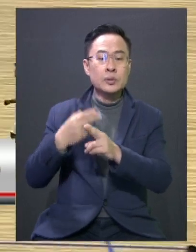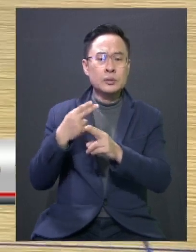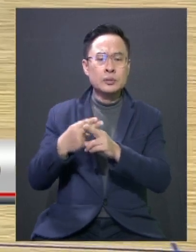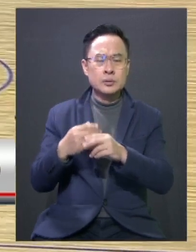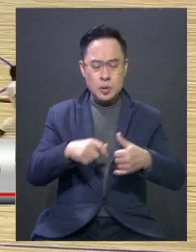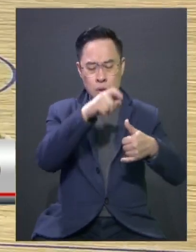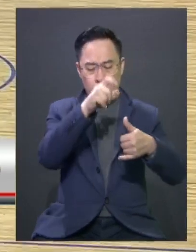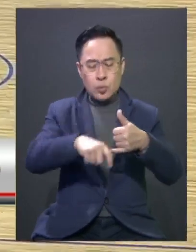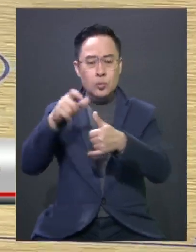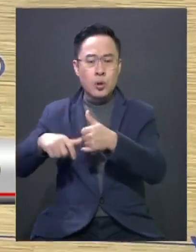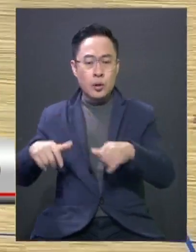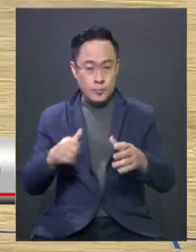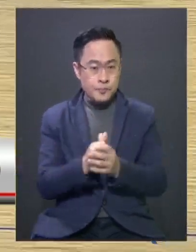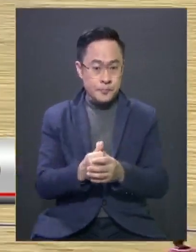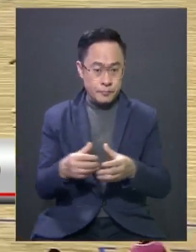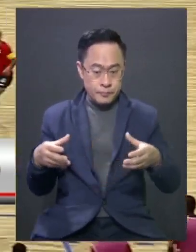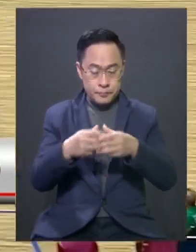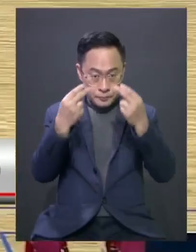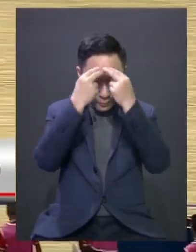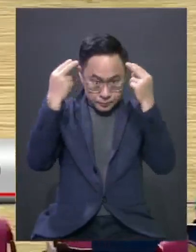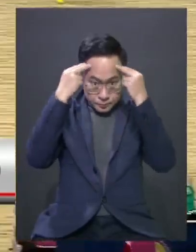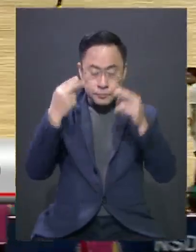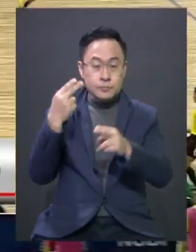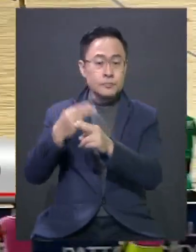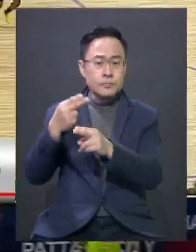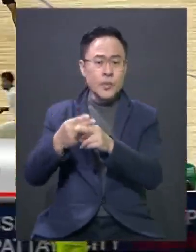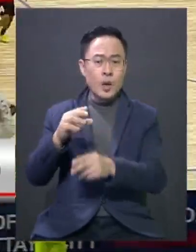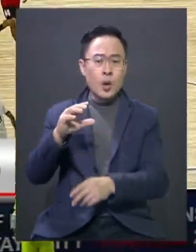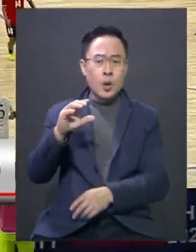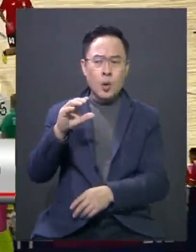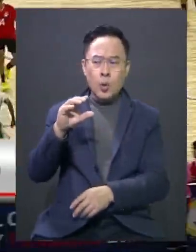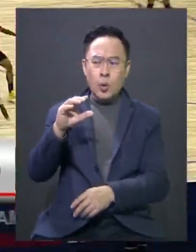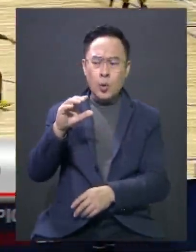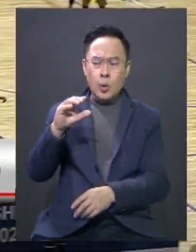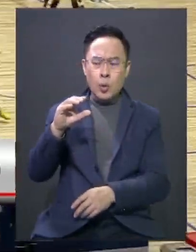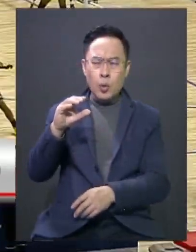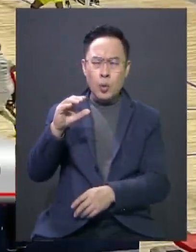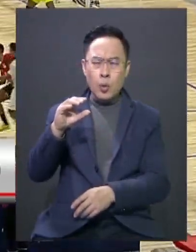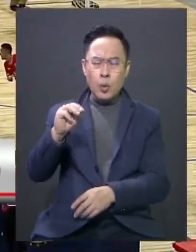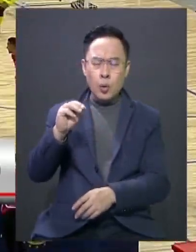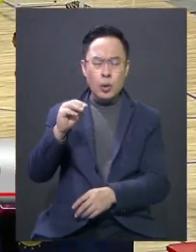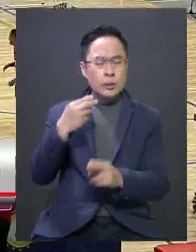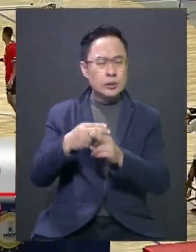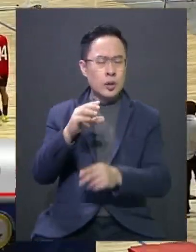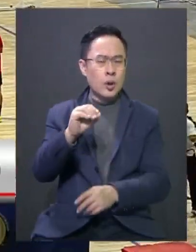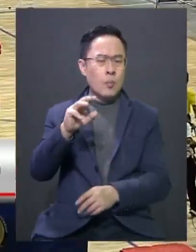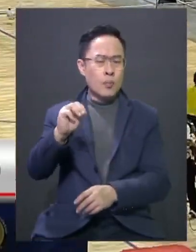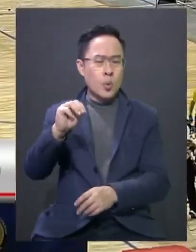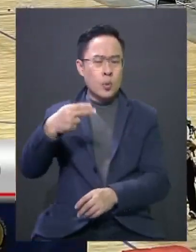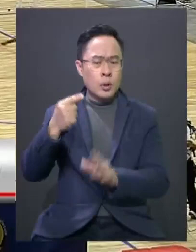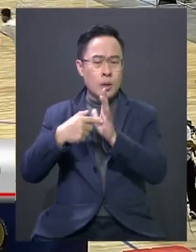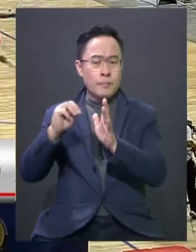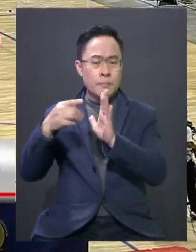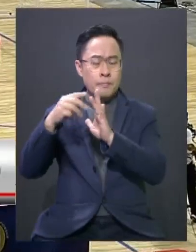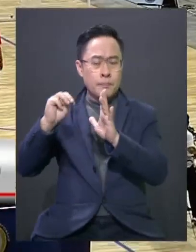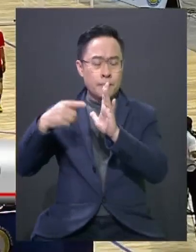ขออภัยค่ะนัดนี้นะคะจะไม่มีโมอัดโมฮัมเมดันส่วนทีเด็ดเนี่ย